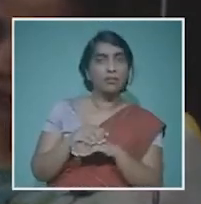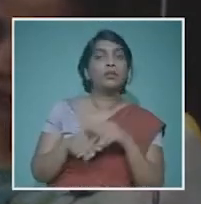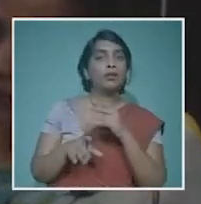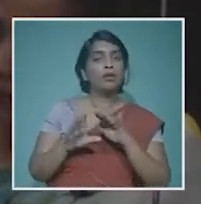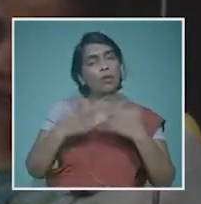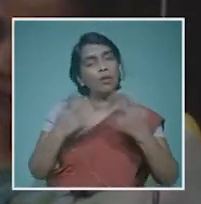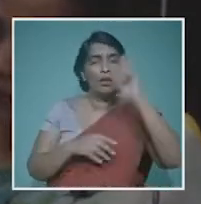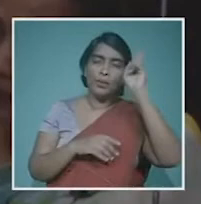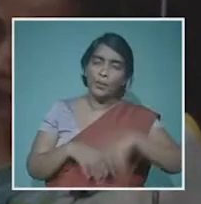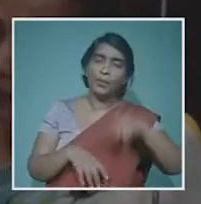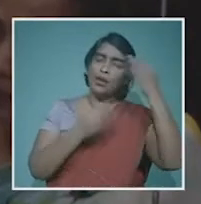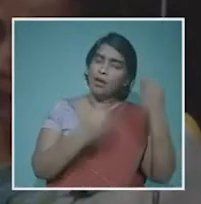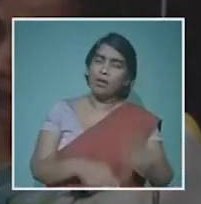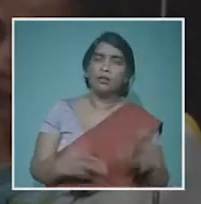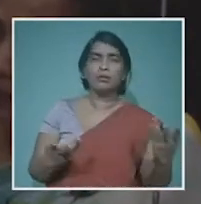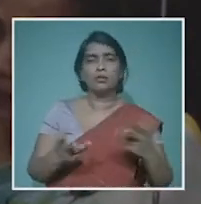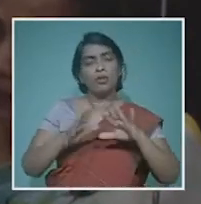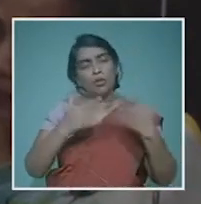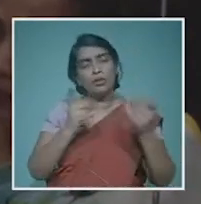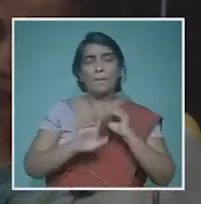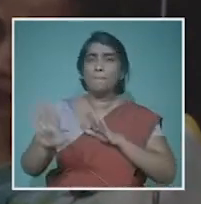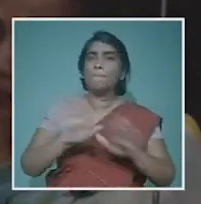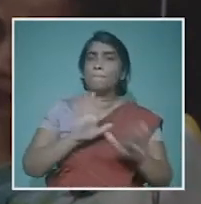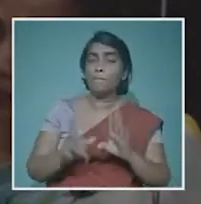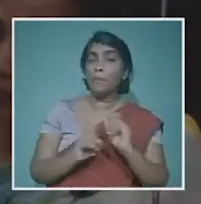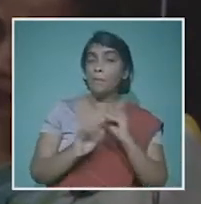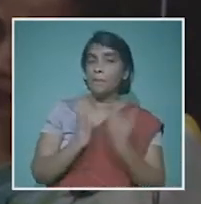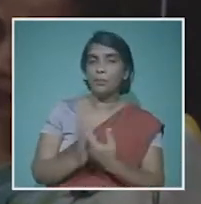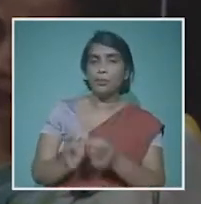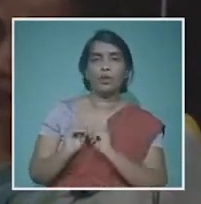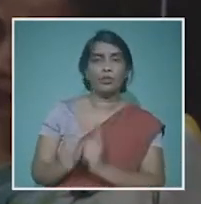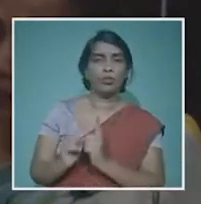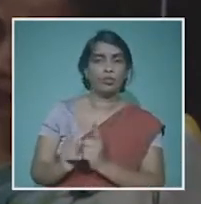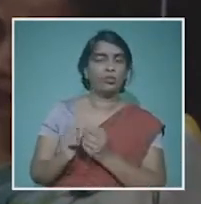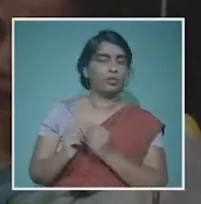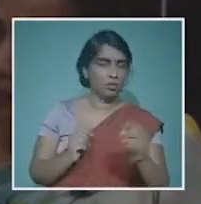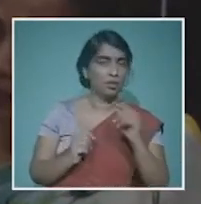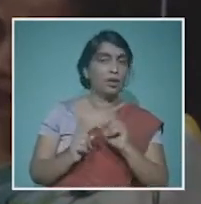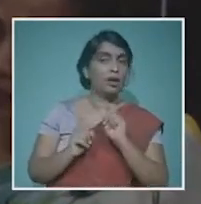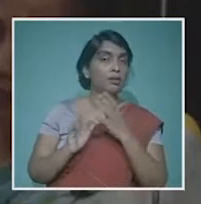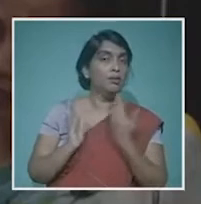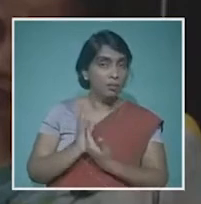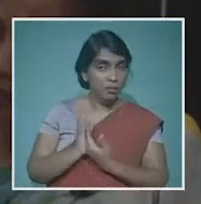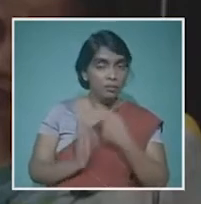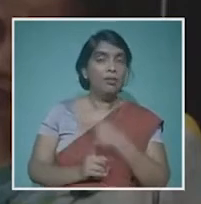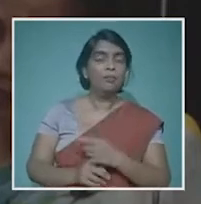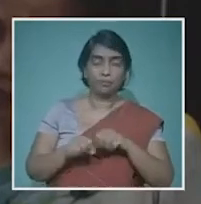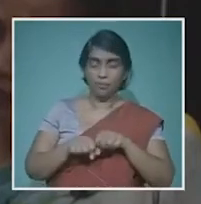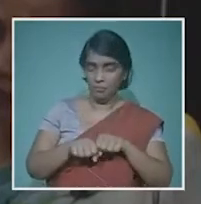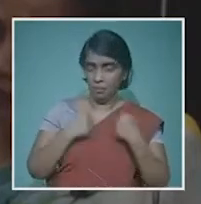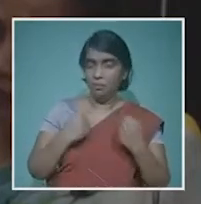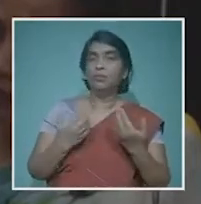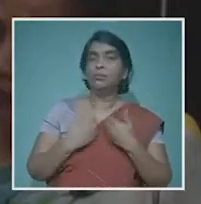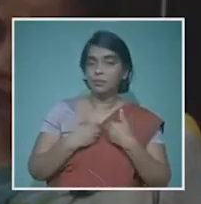kavuru dinnat kavuru paradunat kavuru palane karat e pratipattiya thamai kriyaatmaka wenne enan e pratipatti kadenawa